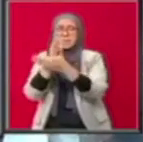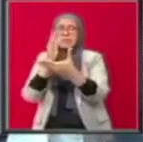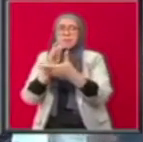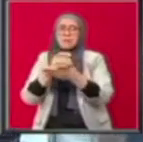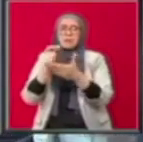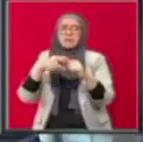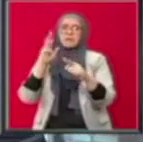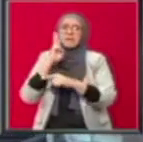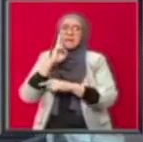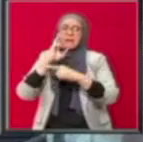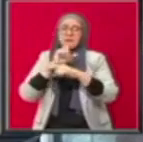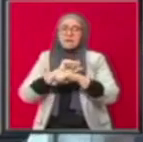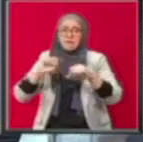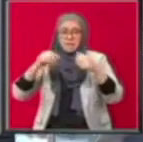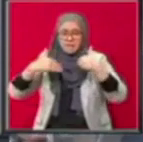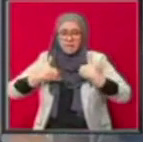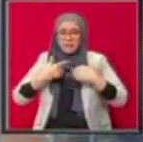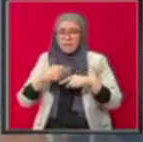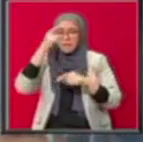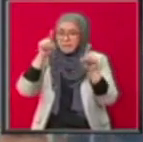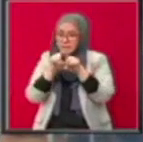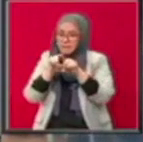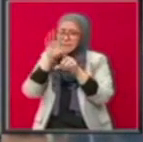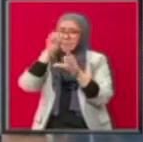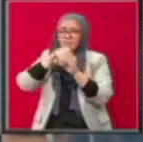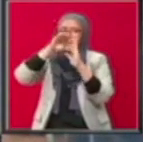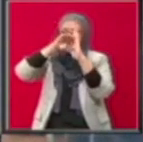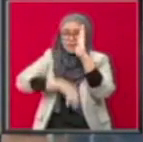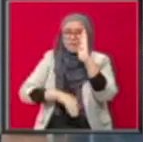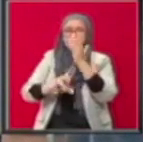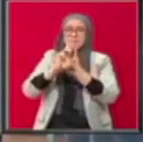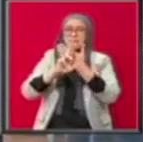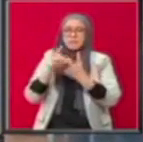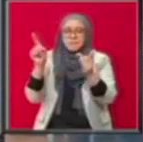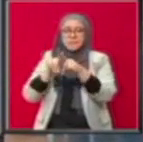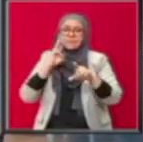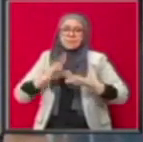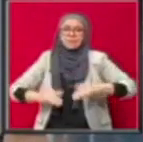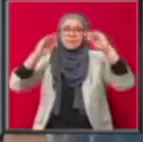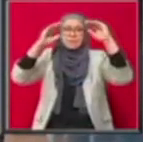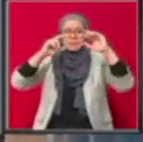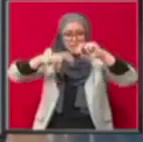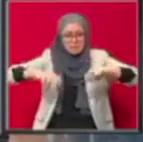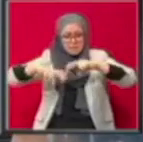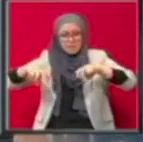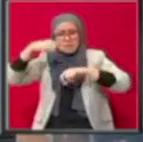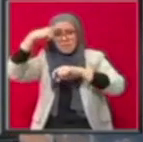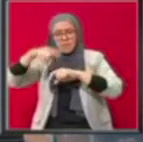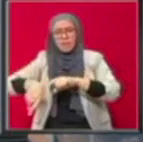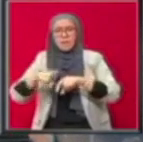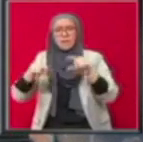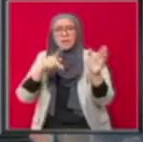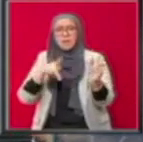dapat mengurangi risiko pelakunya banjir kajian untuk mewujudkan pelan arbm ini telah dimohon dalam